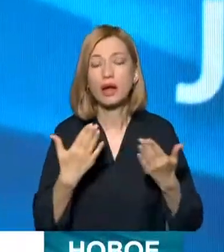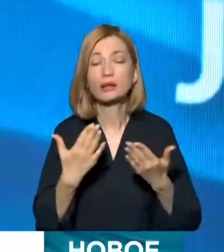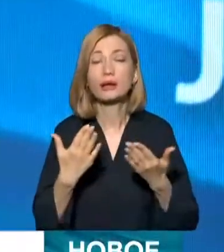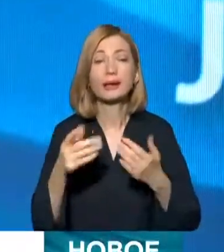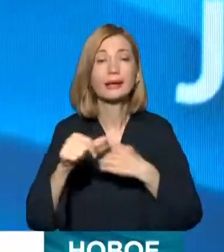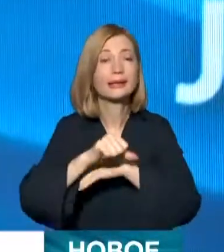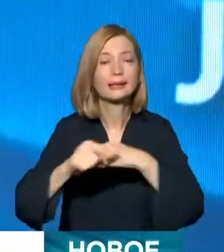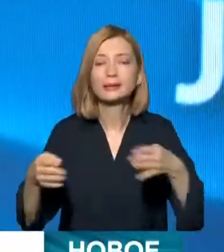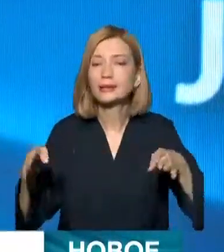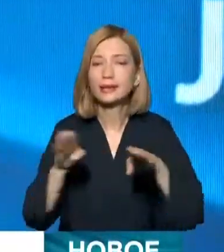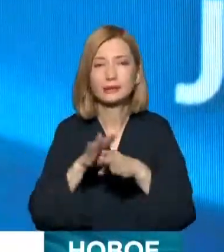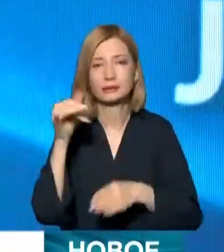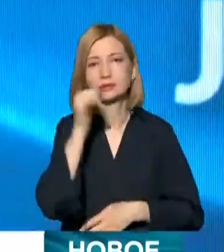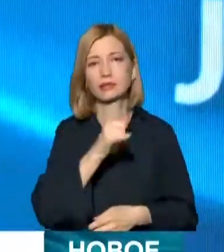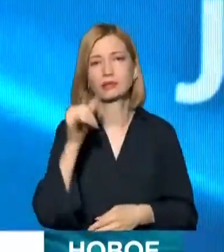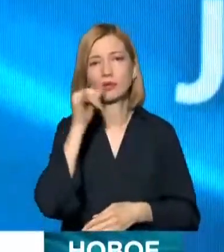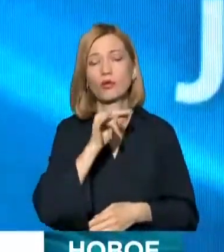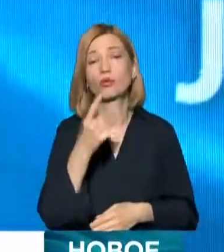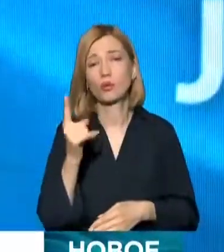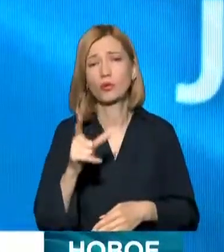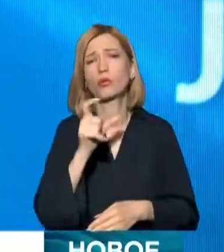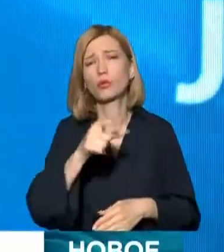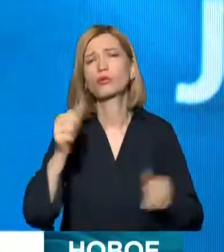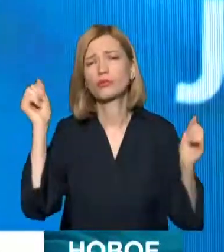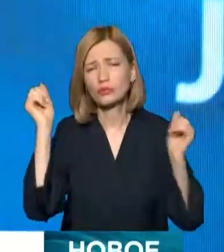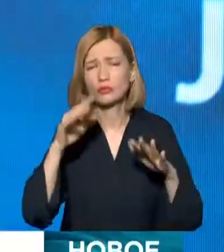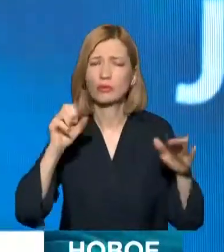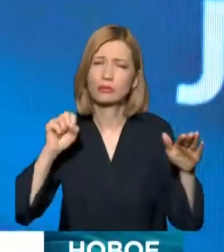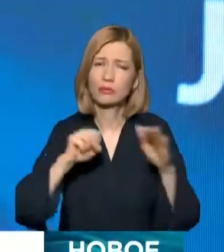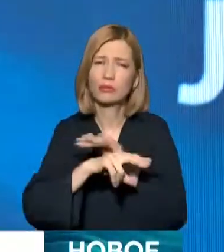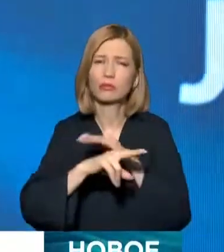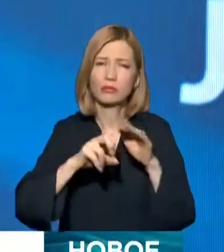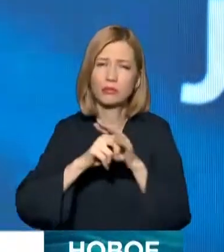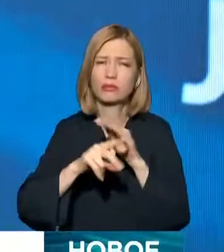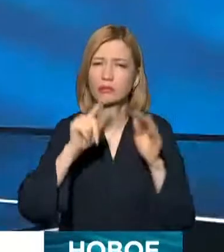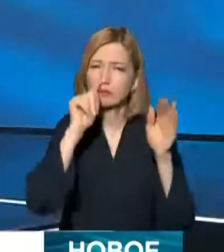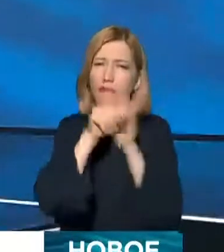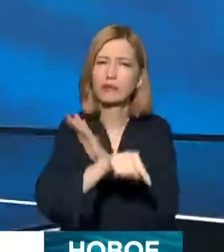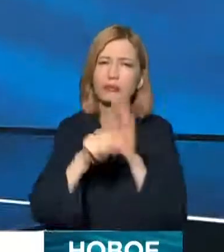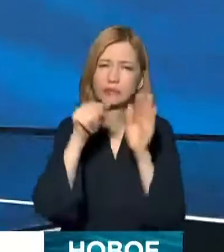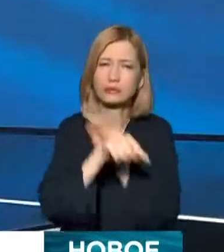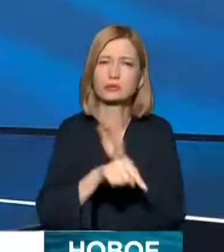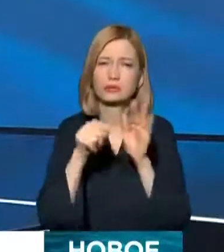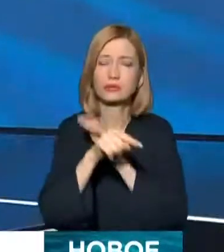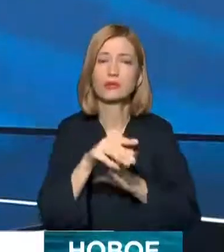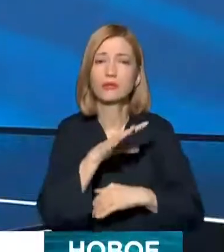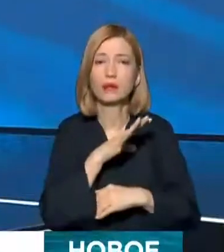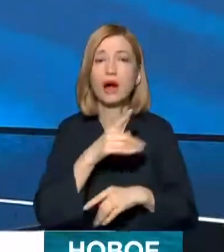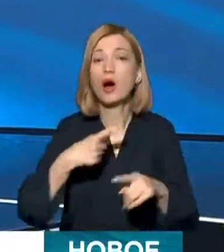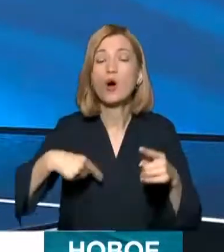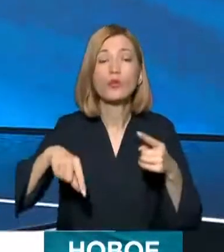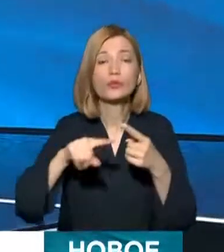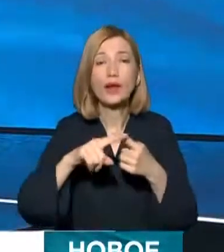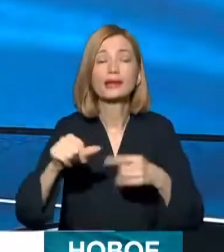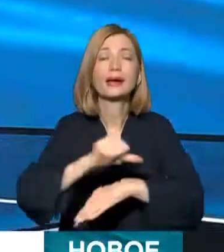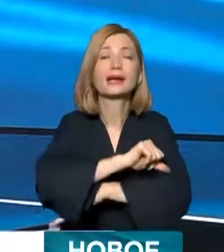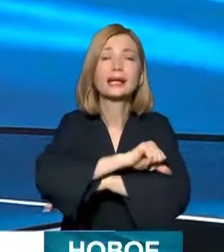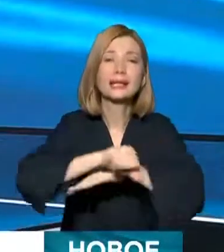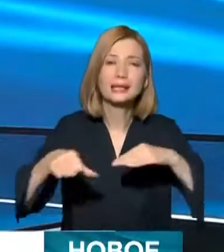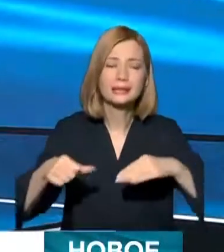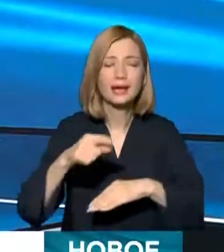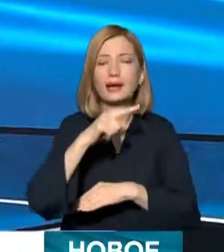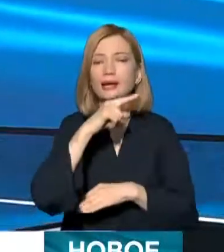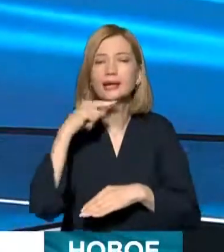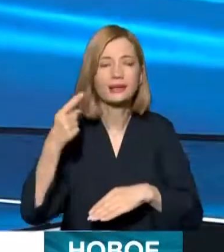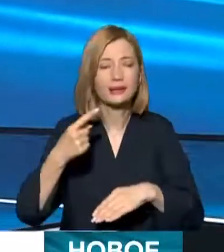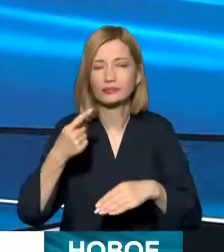закрыть границу, потому что нелегальное проникновение, у нас тем более 7,5 километров границы с Российской Федерацией. Закрытие немыслимо. Да, это немыслимо.